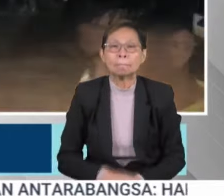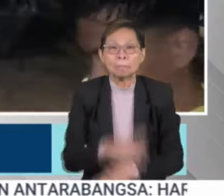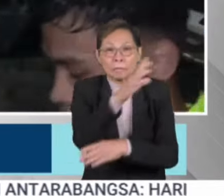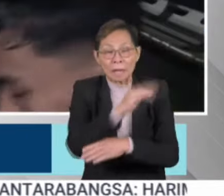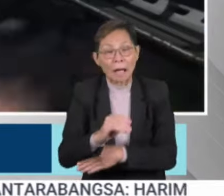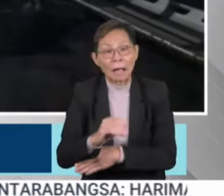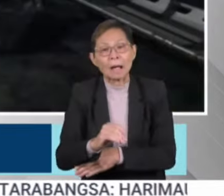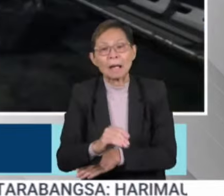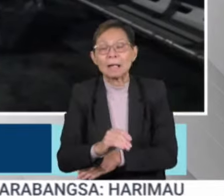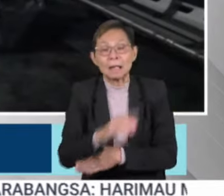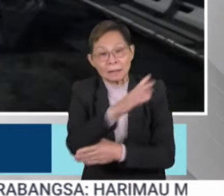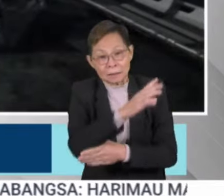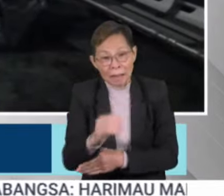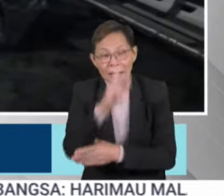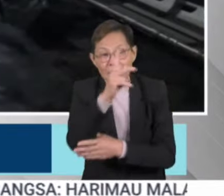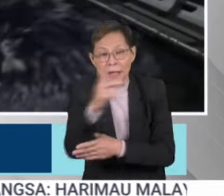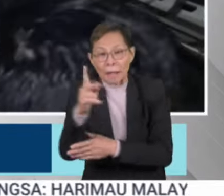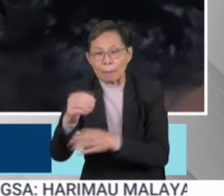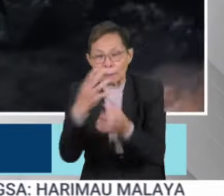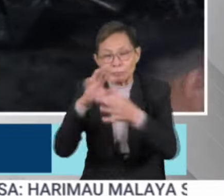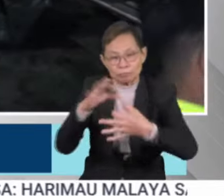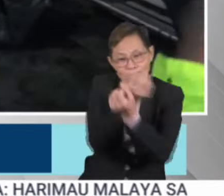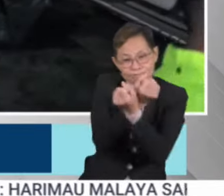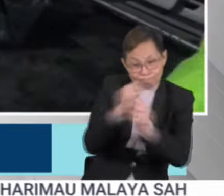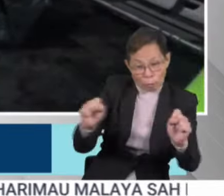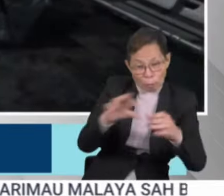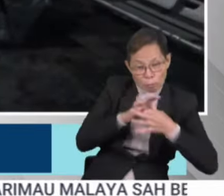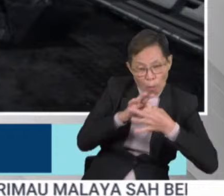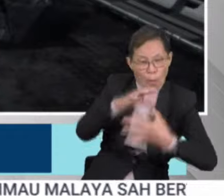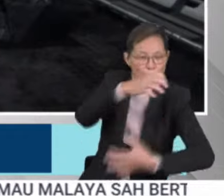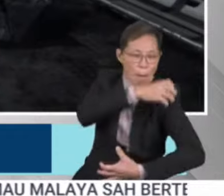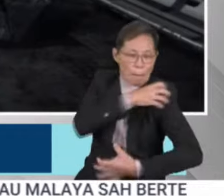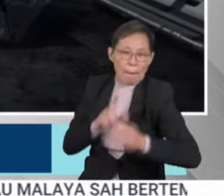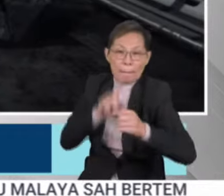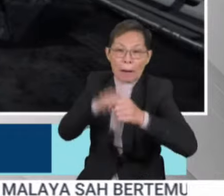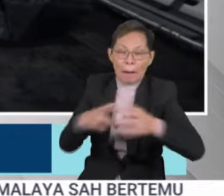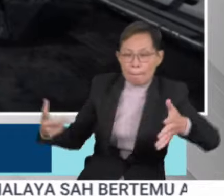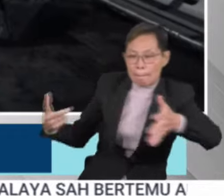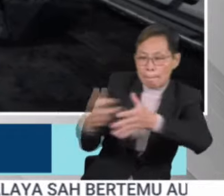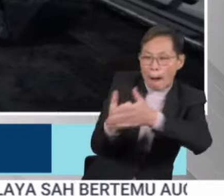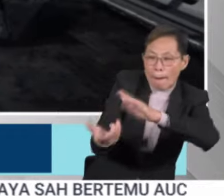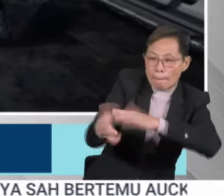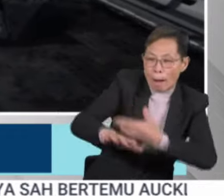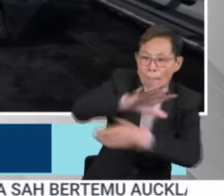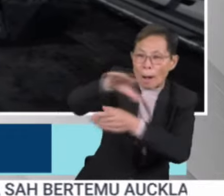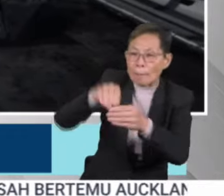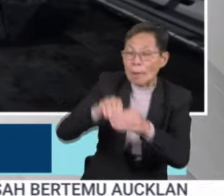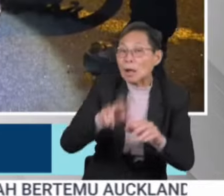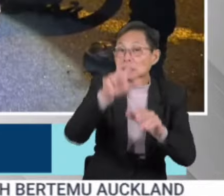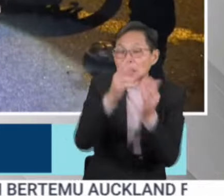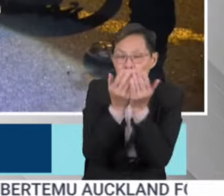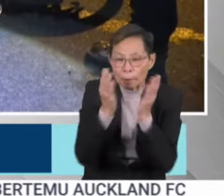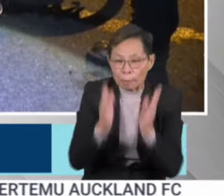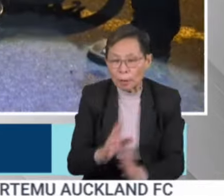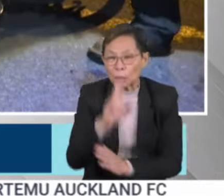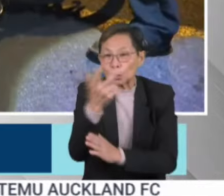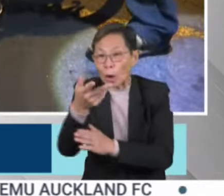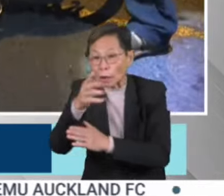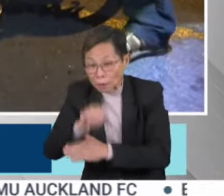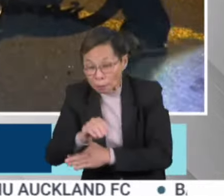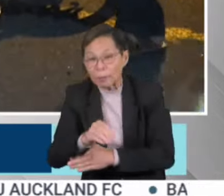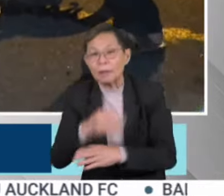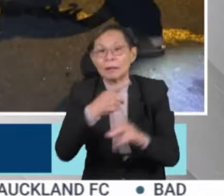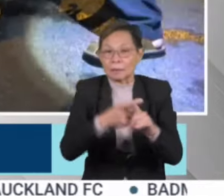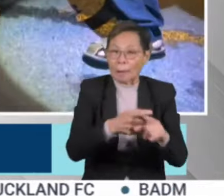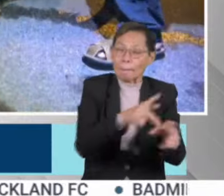Dan dalam perkembangan sama, KKM sedia bekerjasama dengan pihak berkuasa berhubung kemalangan maut membabitkan tiga penuntut UiTM. Bukan